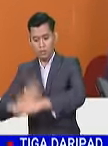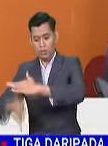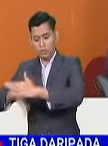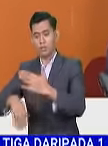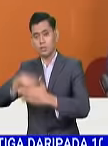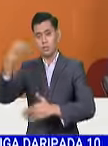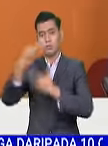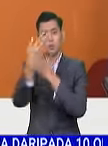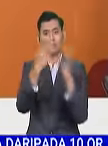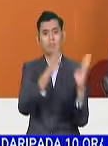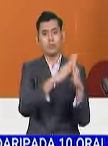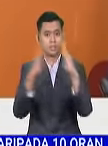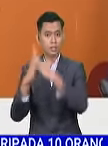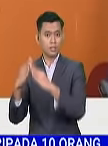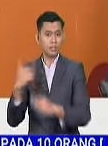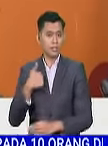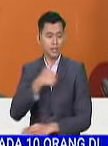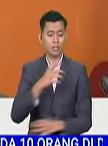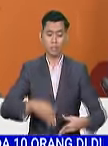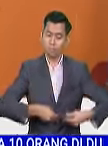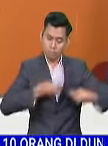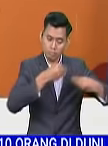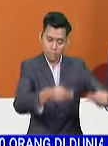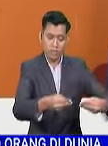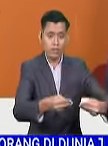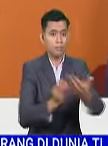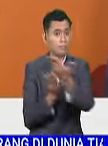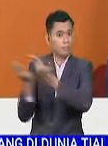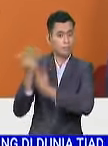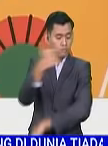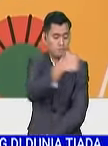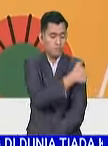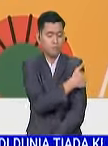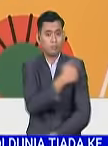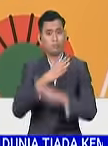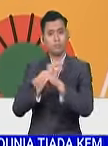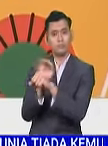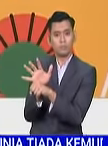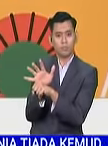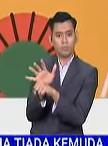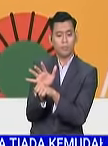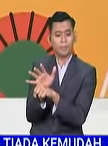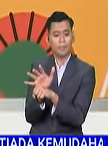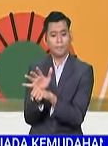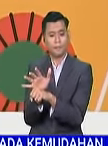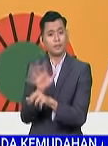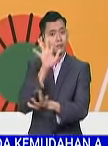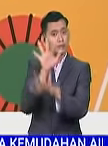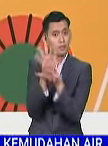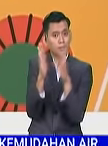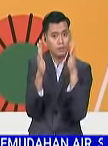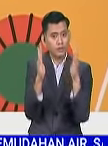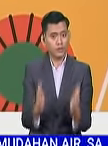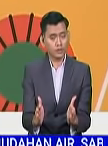kawasan-kawasan yang mana kita mampu untuk memberikan perkhidmatan vaksinasi. Walaupun banyak, ramai